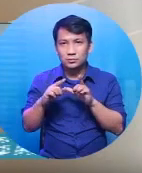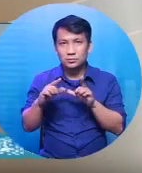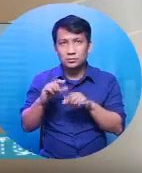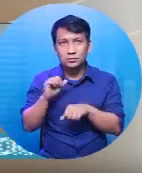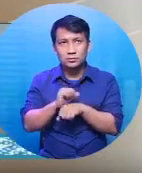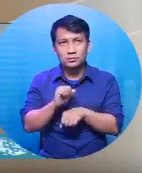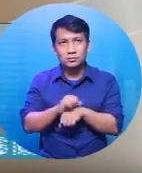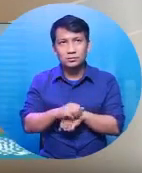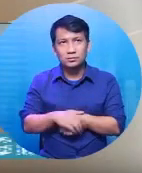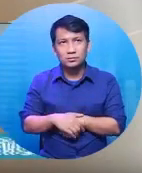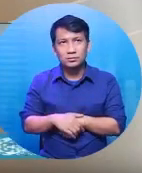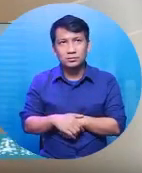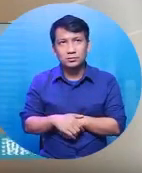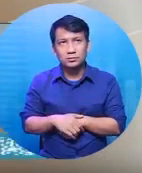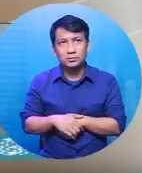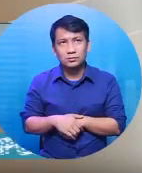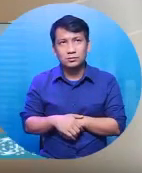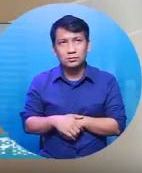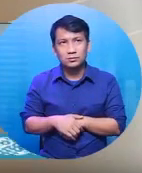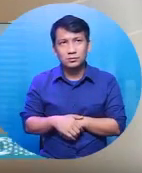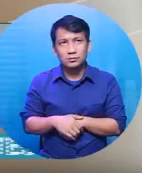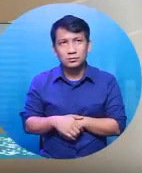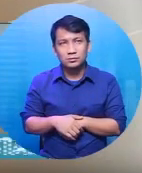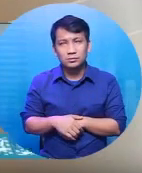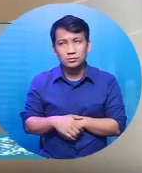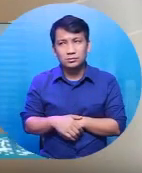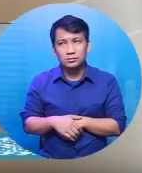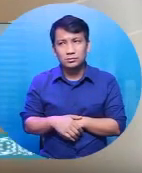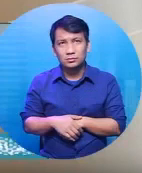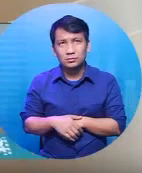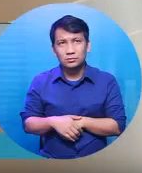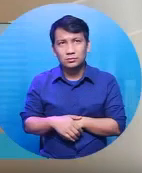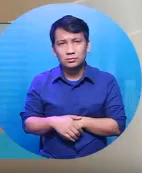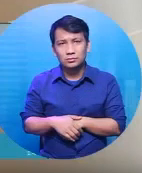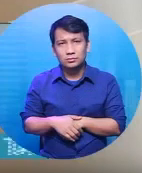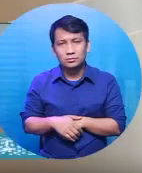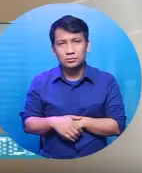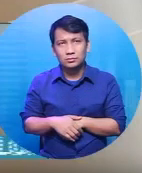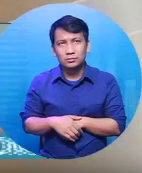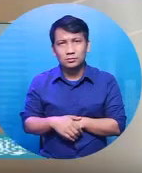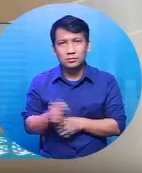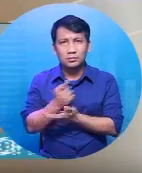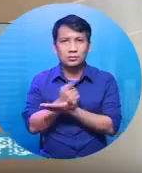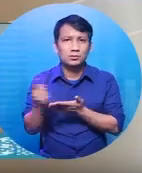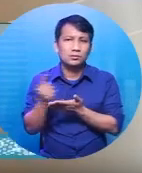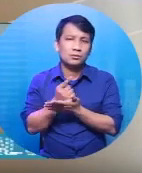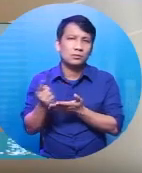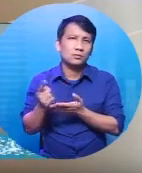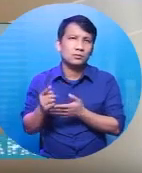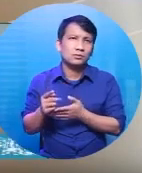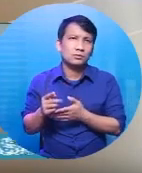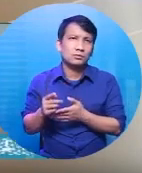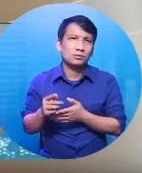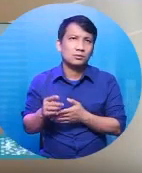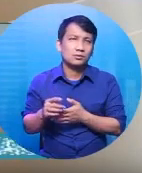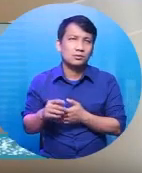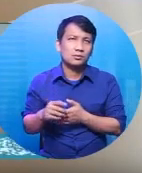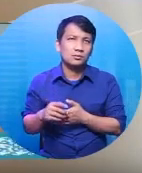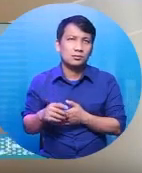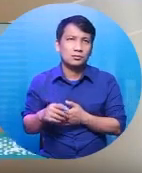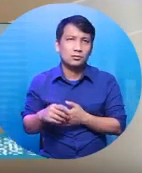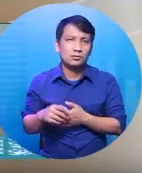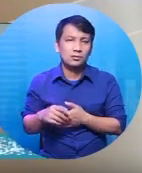Hindi, ma'am, sir, wait, hindi ko pa bibigyan ng linggo-linggo kung kailan lang ako makaluwag, sir. Kasi, sir, kailan ako nagbabayad ng